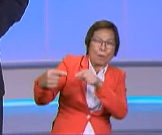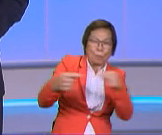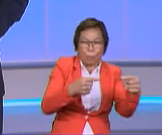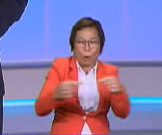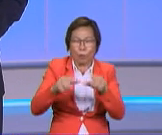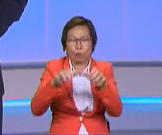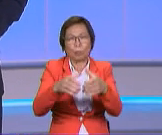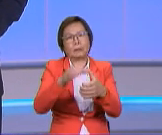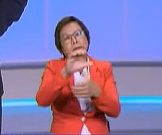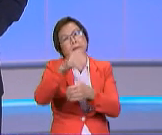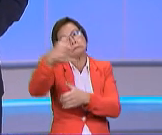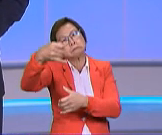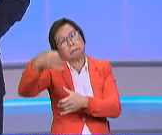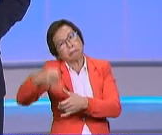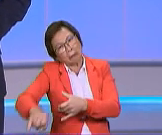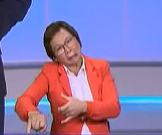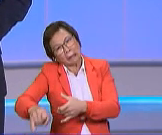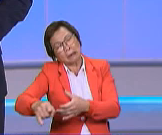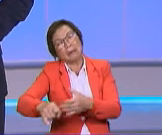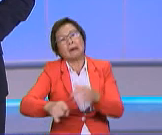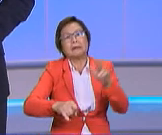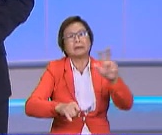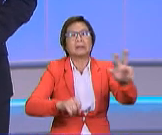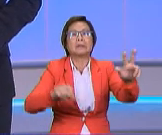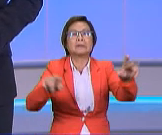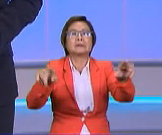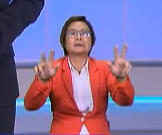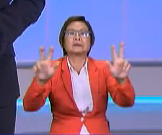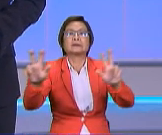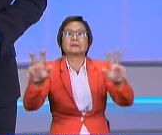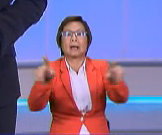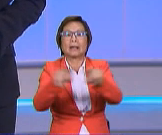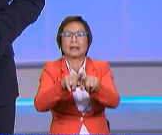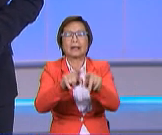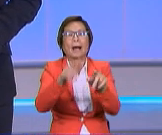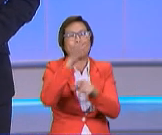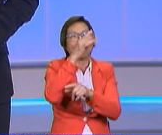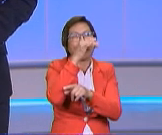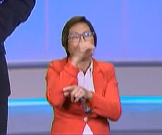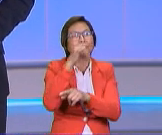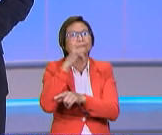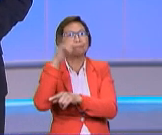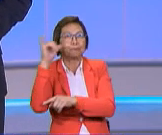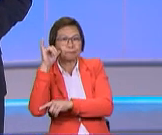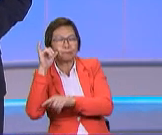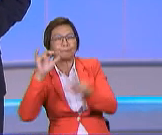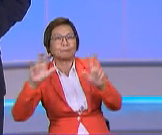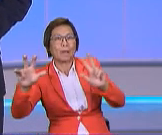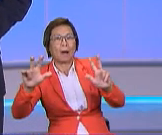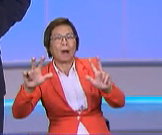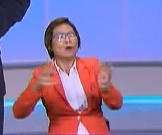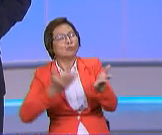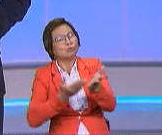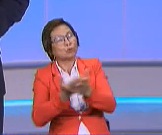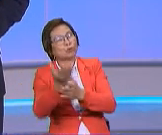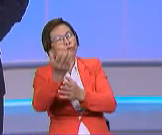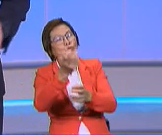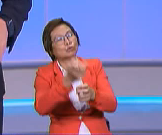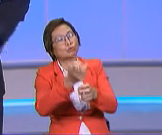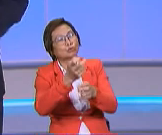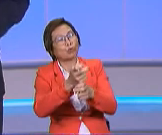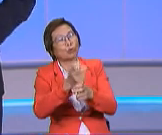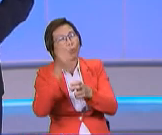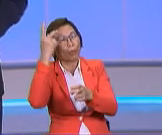kepulauan si tidak kesampaian selepas diikat 3 = p dahulu melakukan atraksi semalaman keputusan itu sekaligus menyegarkan